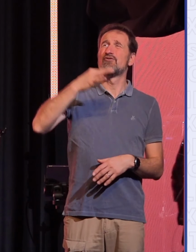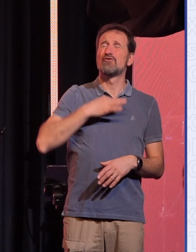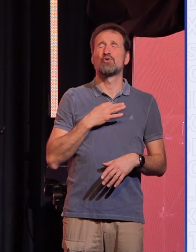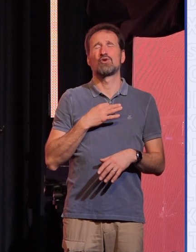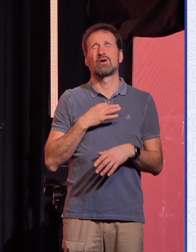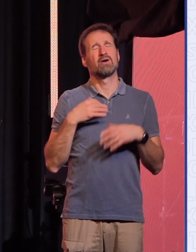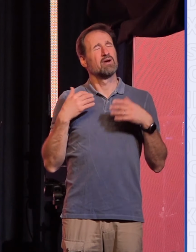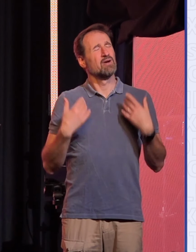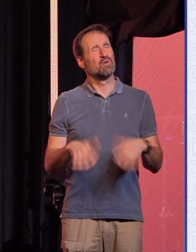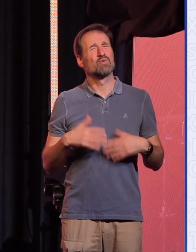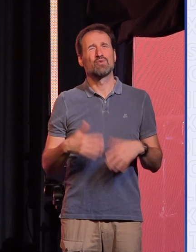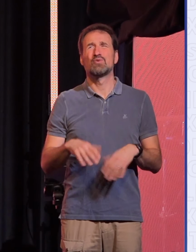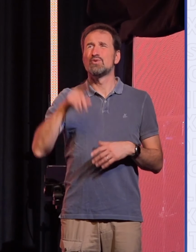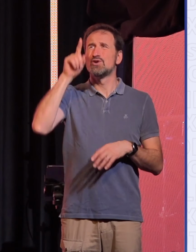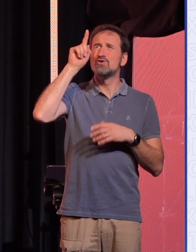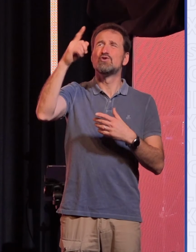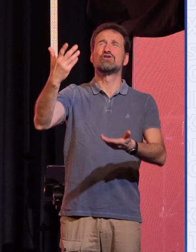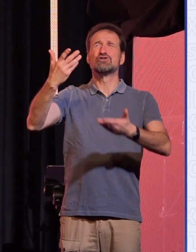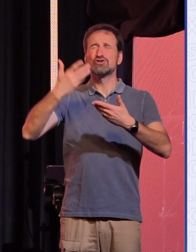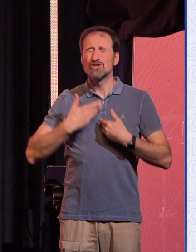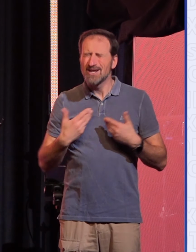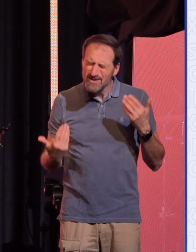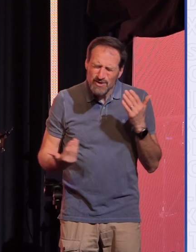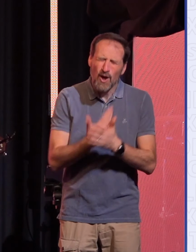Dass du mir ein neues Leben schenkst.